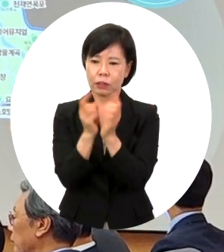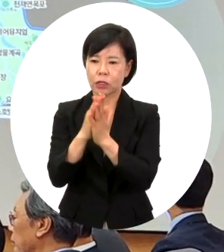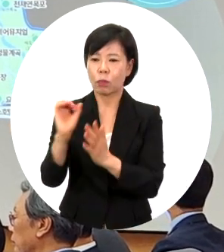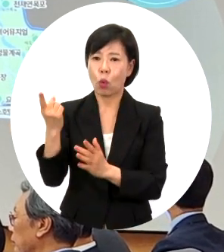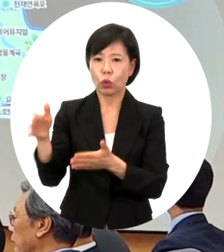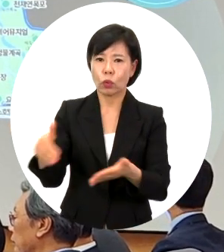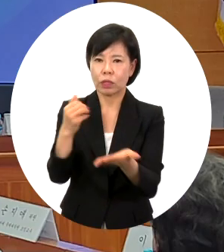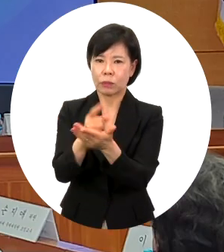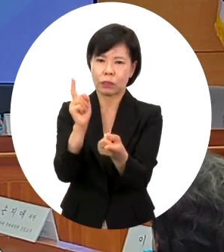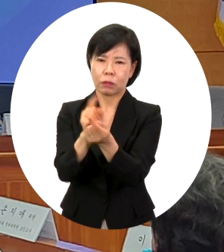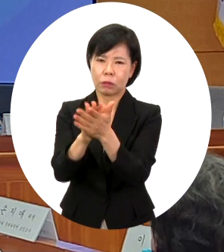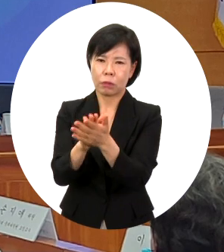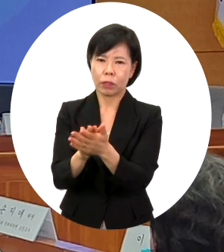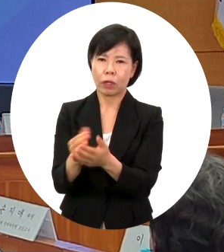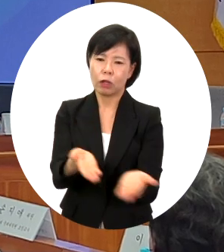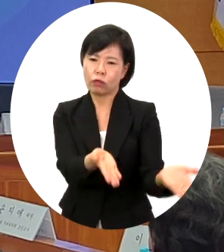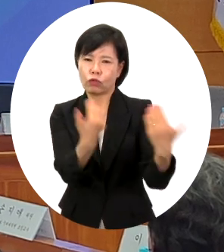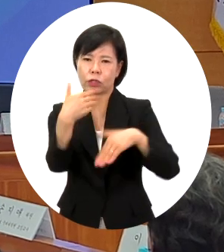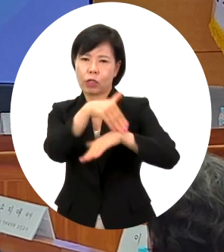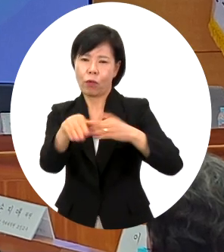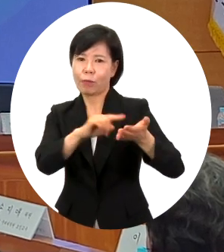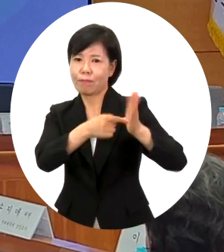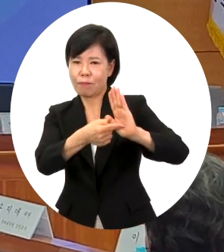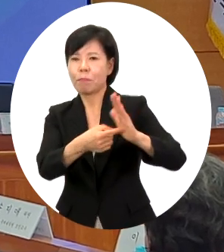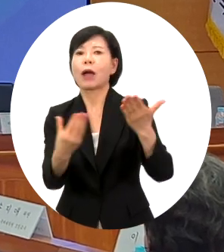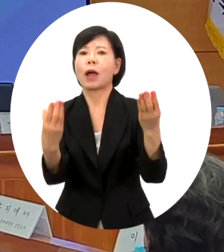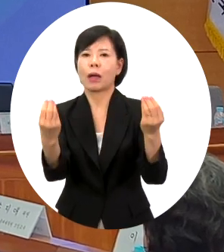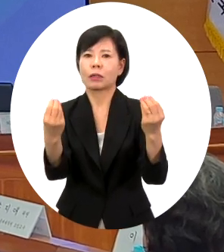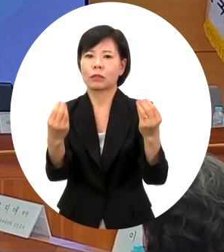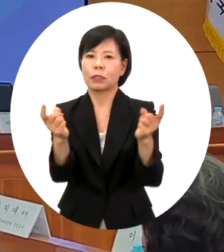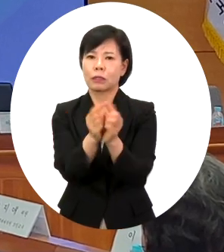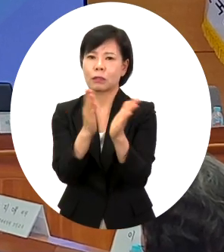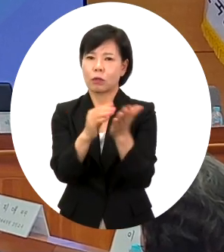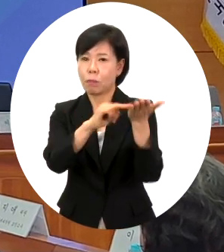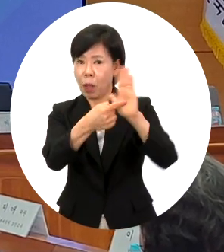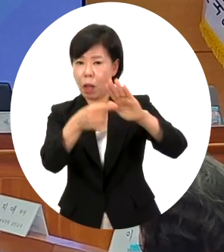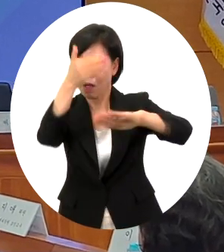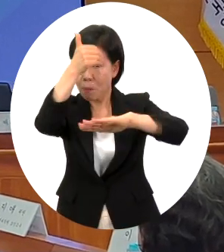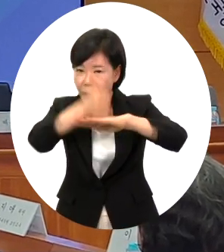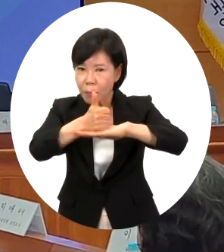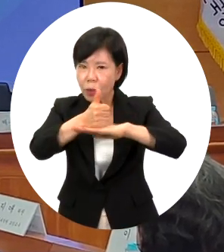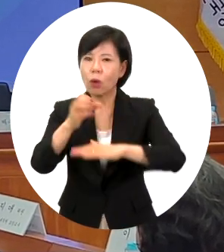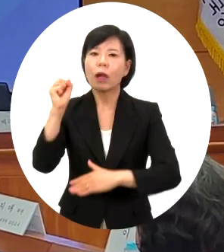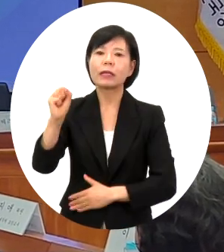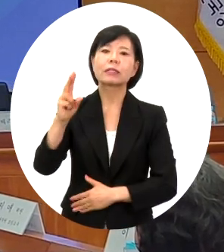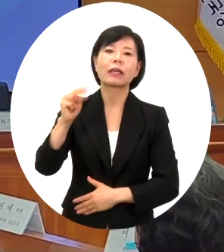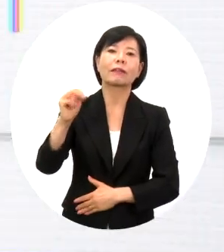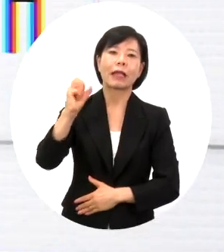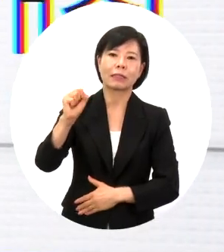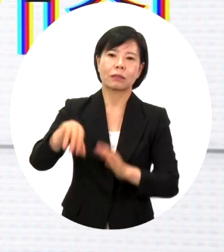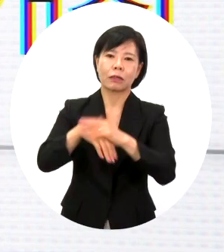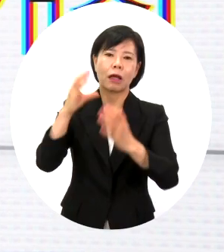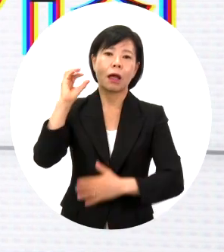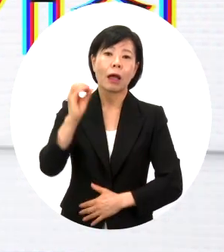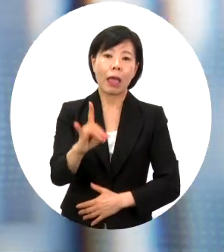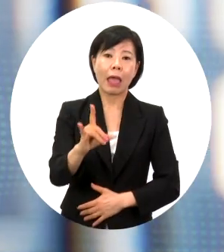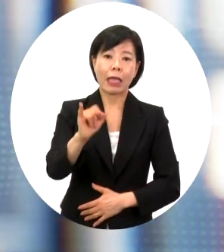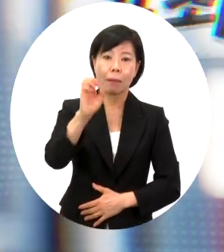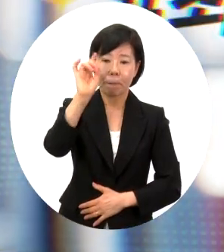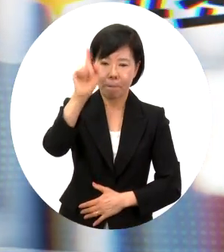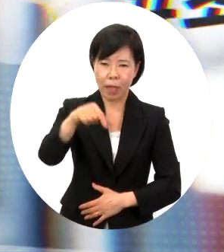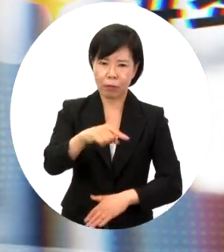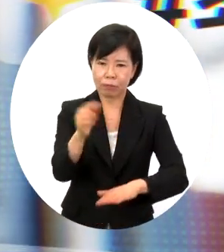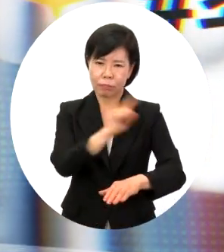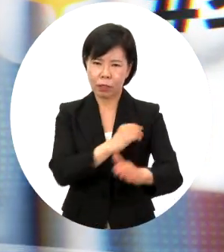해녀가 공동으로 에이펙 유치계획 발표를 마쳤으며 선정 결과 발표까지 SNS 등을 통해 에이펙